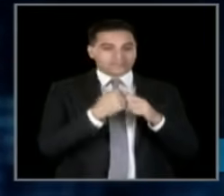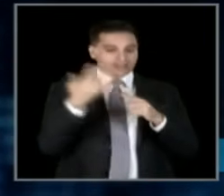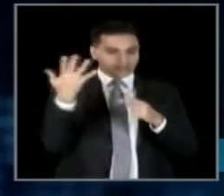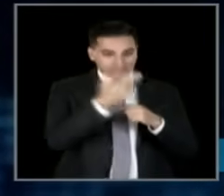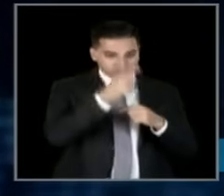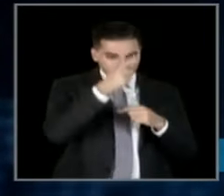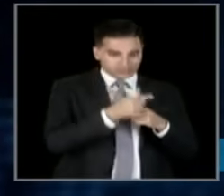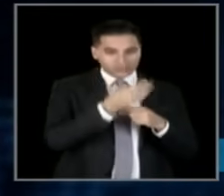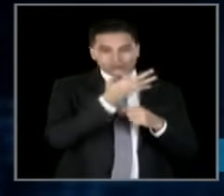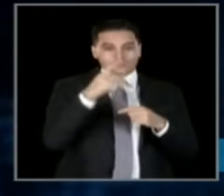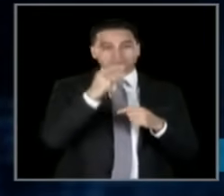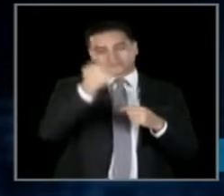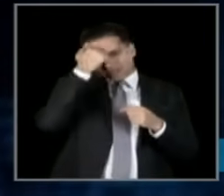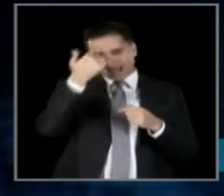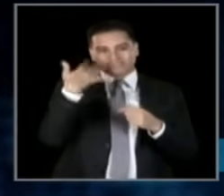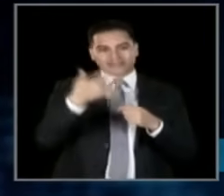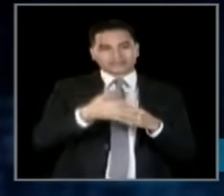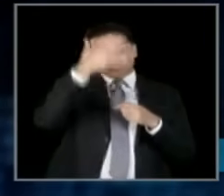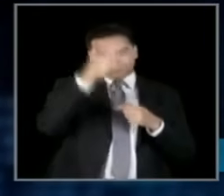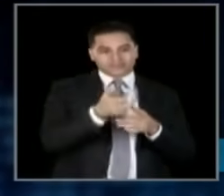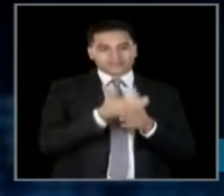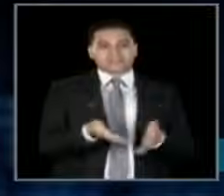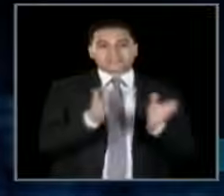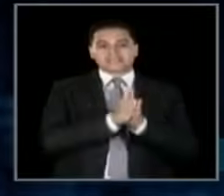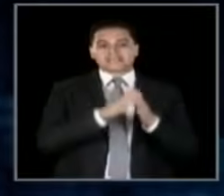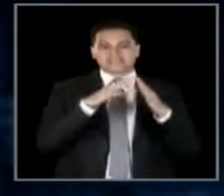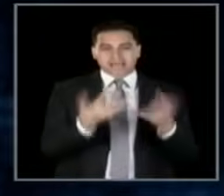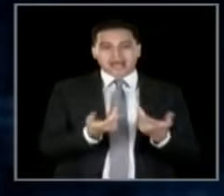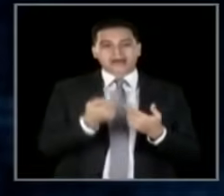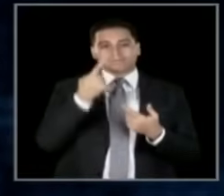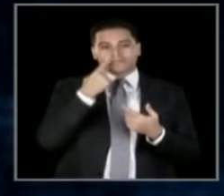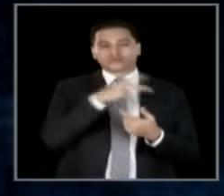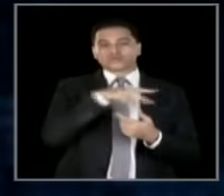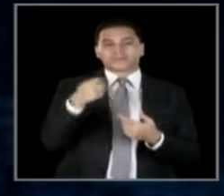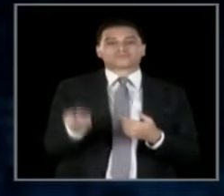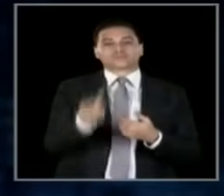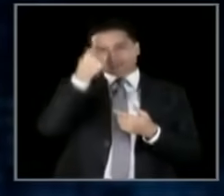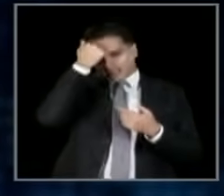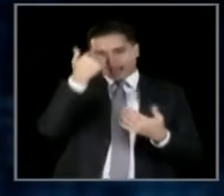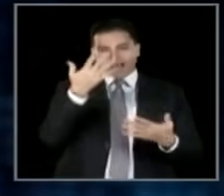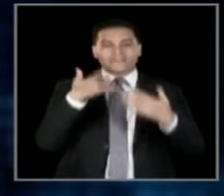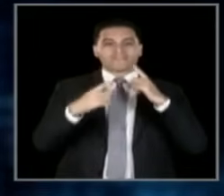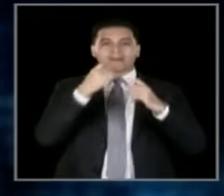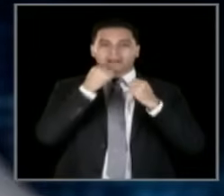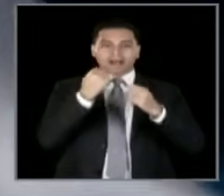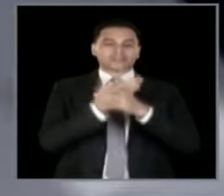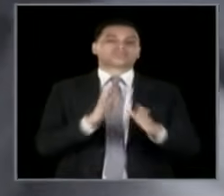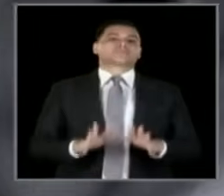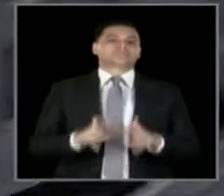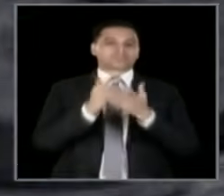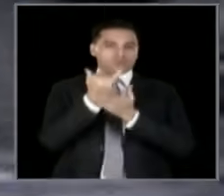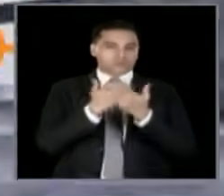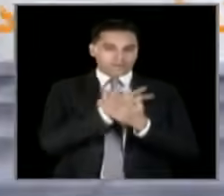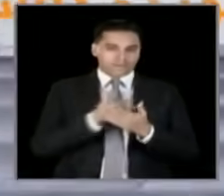بما يساوي 350 ألف جنيه، ويبقى الرصيد لحد دلوقتي 875 ألف جنيه في خزنة